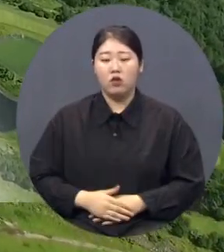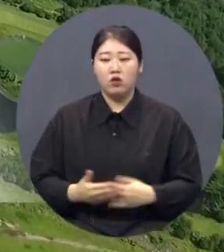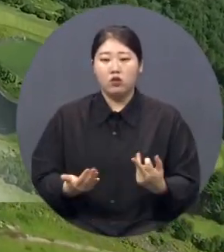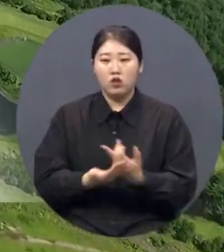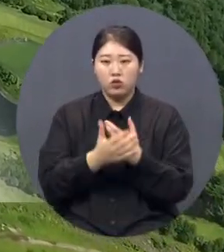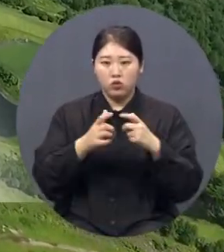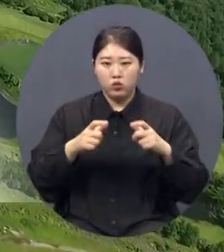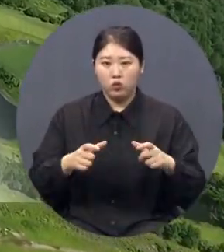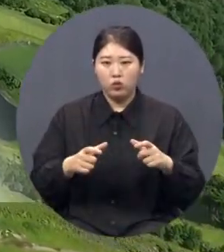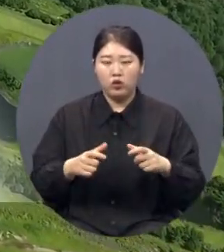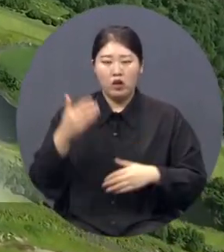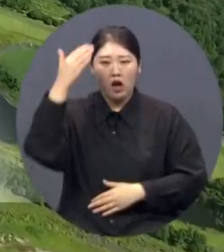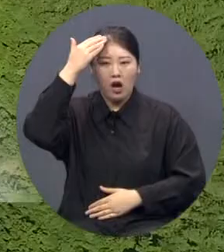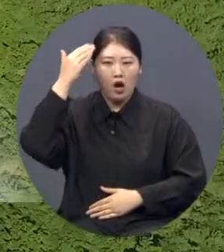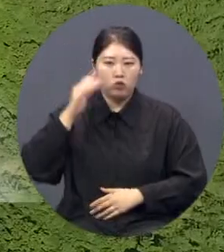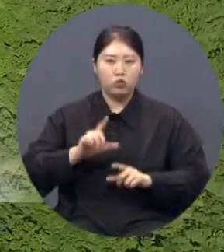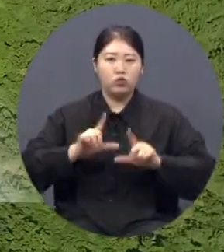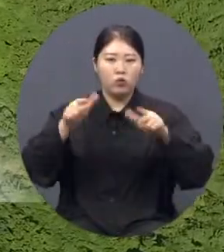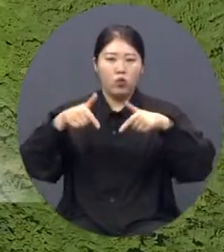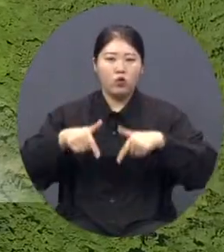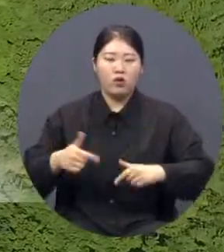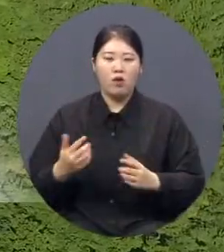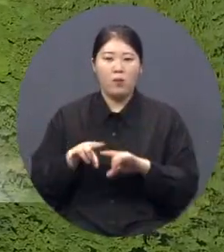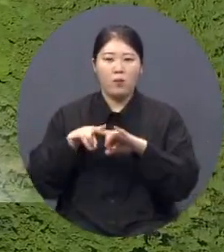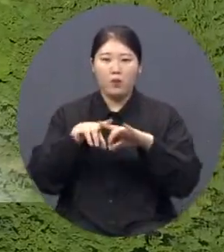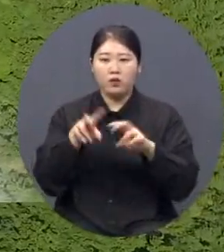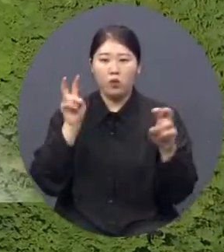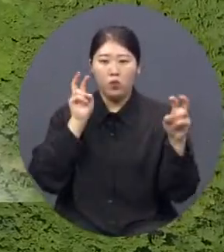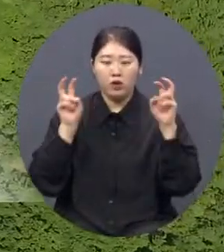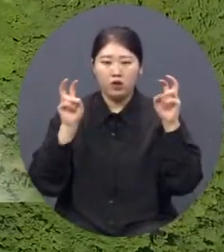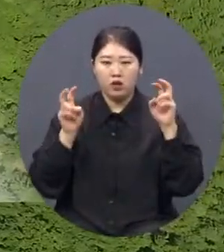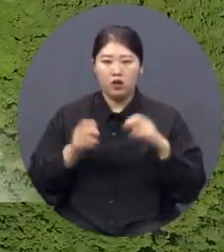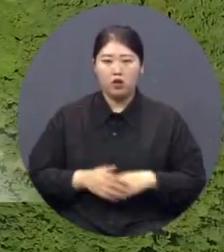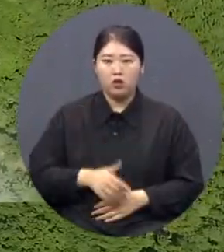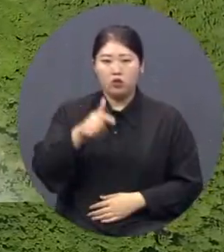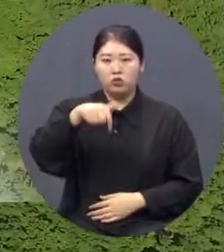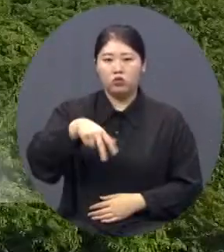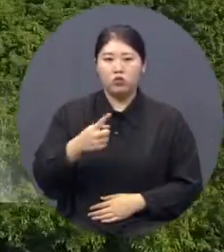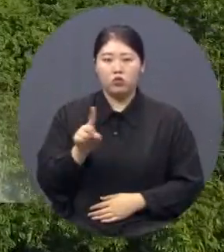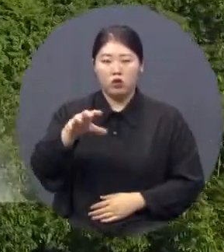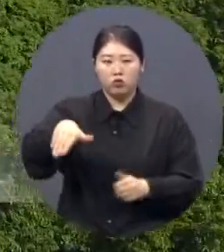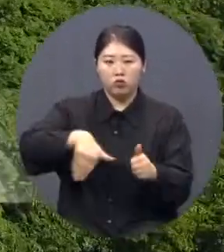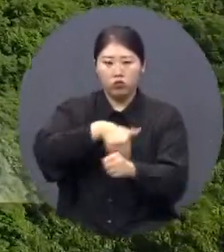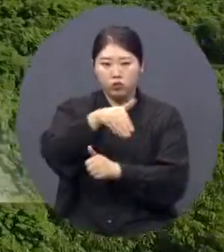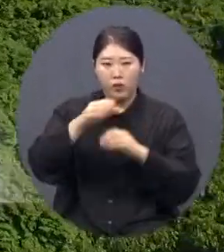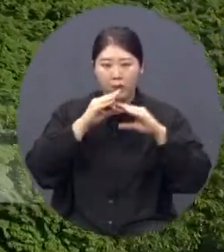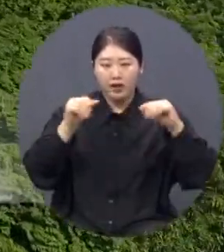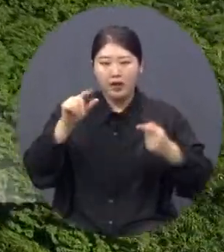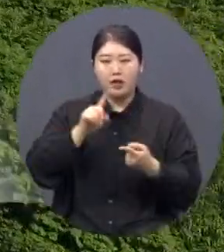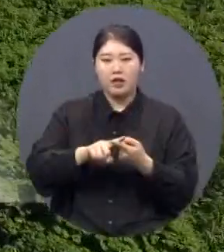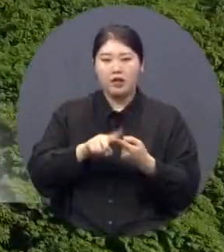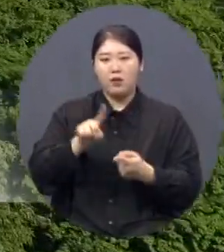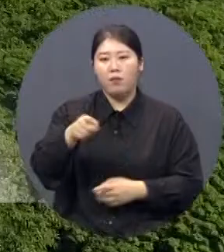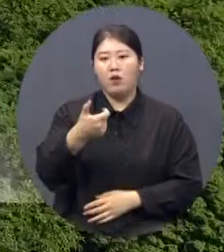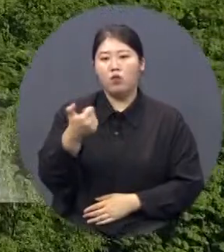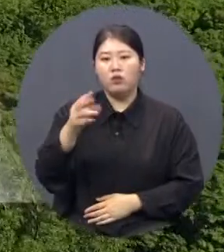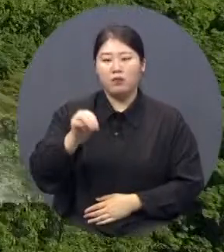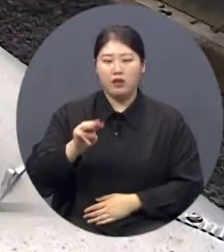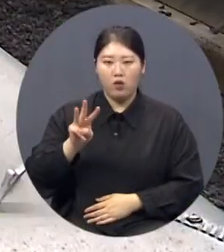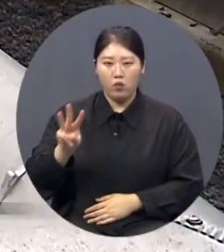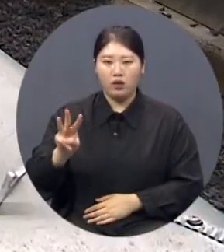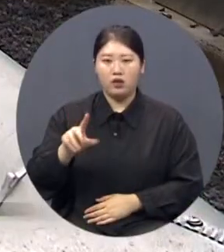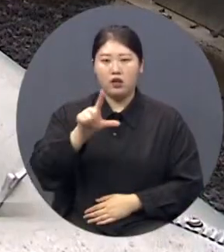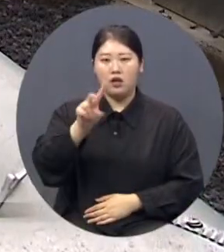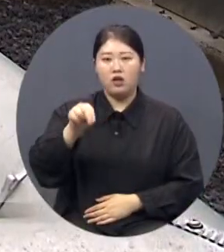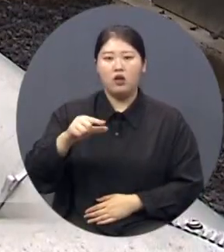제주도는 한국동서발전이 제주시 구좌읍 동복리 환경자원순환센터 근처 부지에 150메가와트급